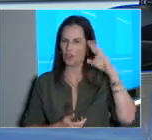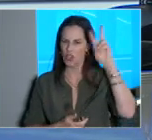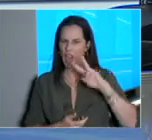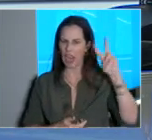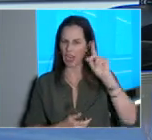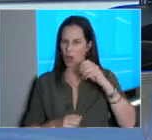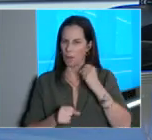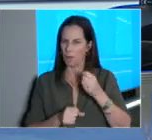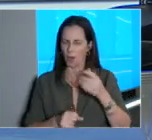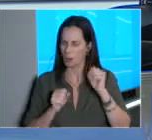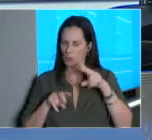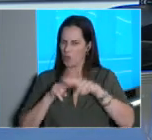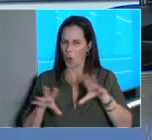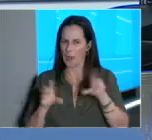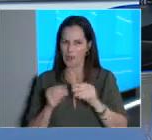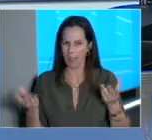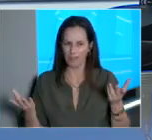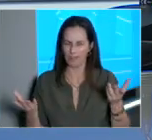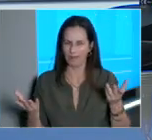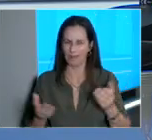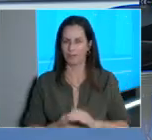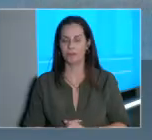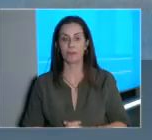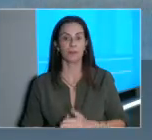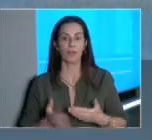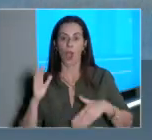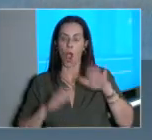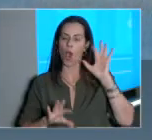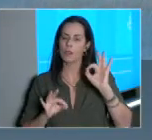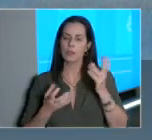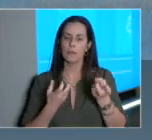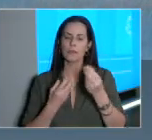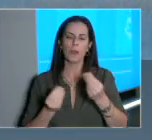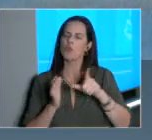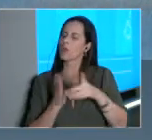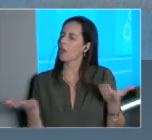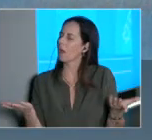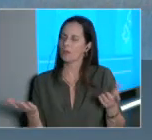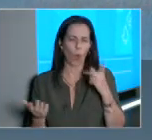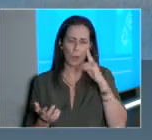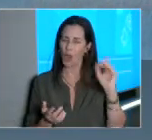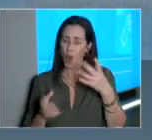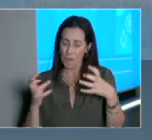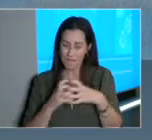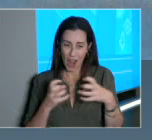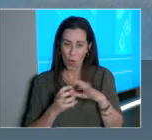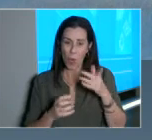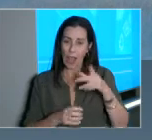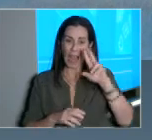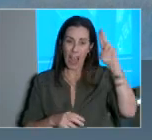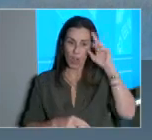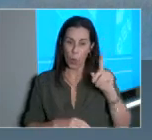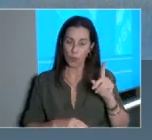שקד, אני לא בטוח שימצאו את עצמם באותו קו ששקד. תראו, חברים, הרוב זה באמת ייחודים טכניים. אנחנו רואים את זה היום כמעט כל מפלגה, אולי חוץ